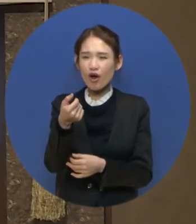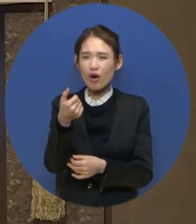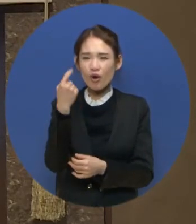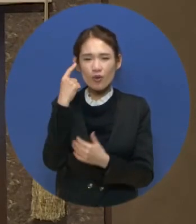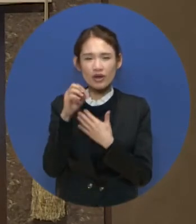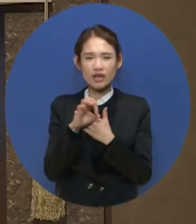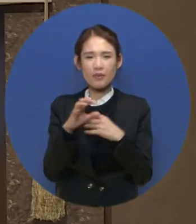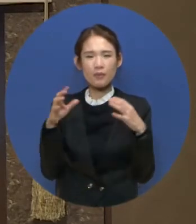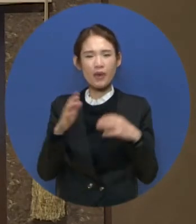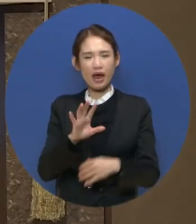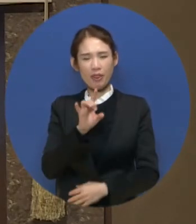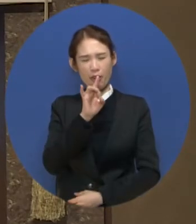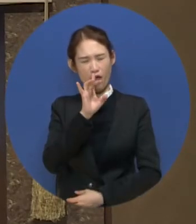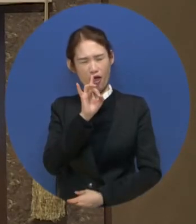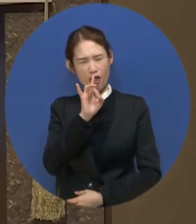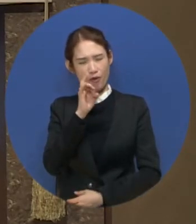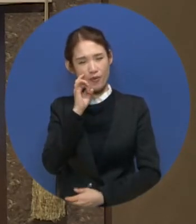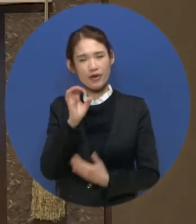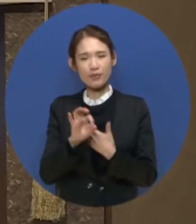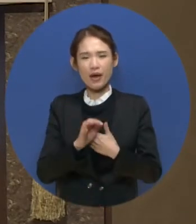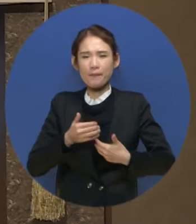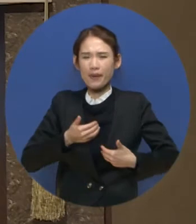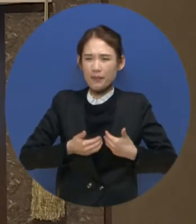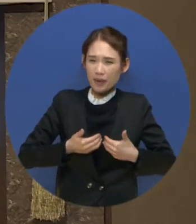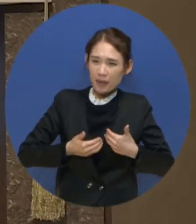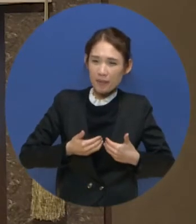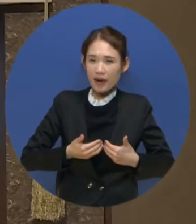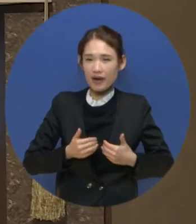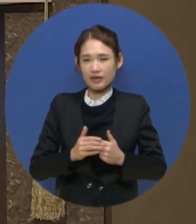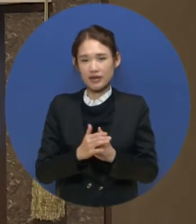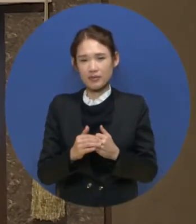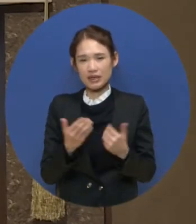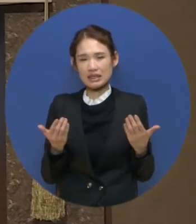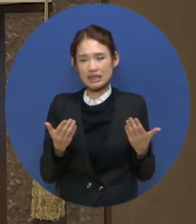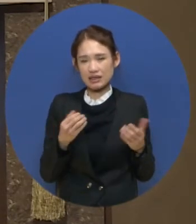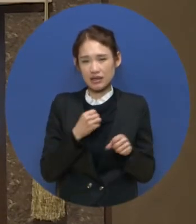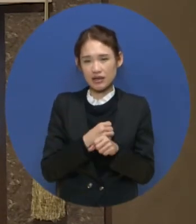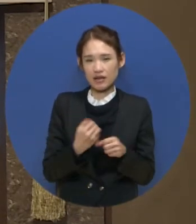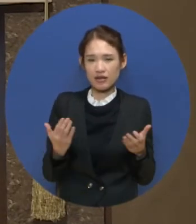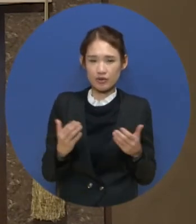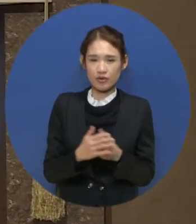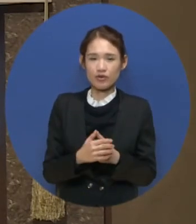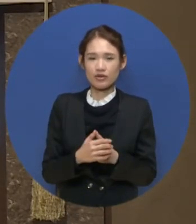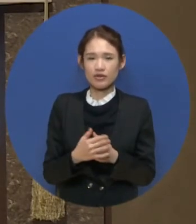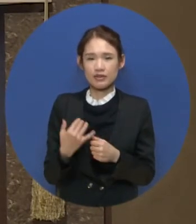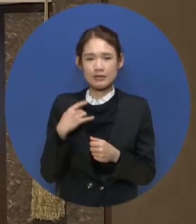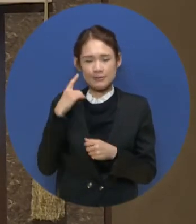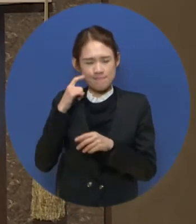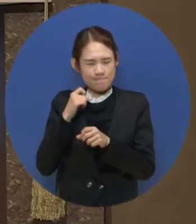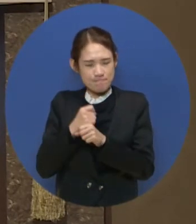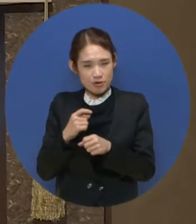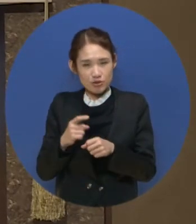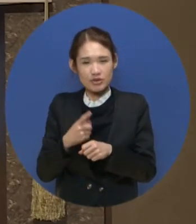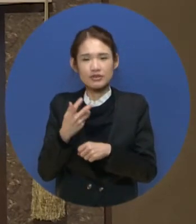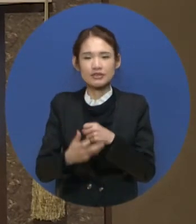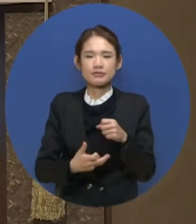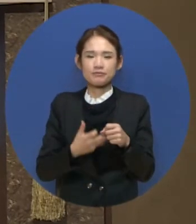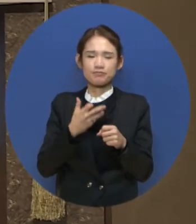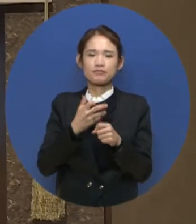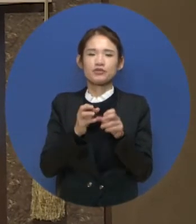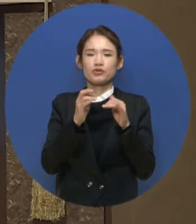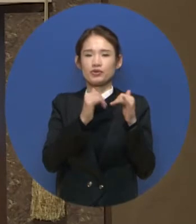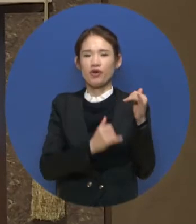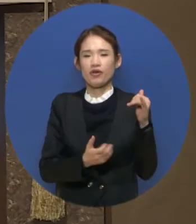안 돼요. 왜냐하면 우리가 너무 바쁘게 살기 때문에. 네, 또 일을 하셔야 되고. 그렇죠. 그래서 저희는 좀 의지를 갖고 이게 한 13년 동안